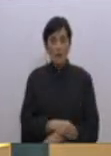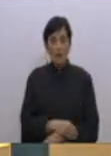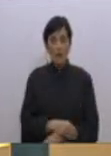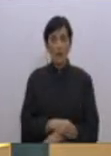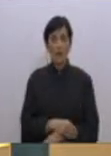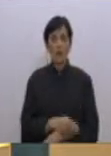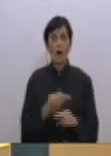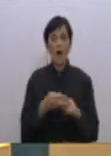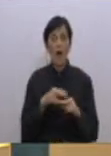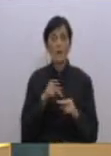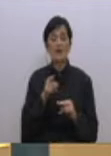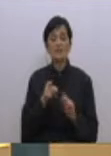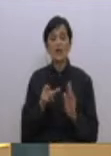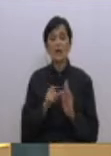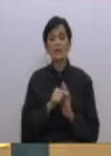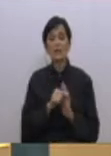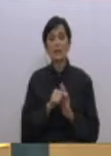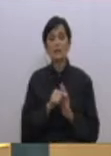ამასთან